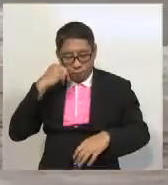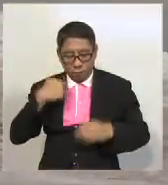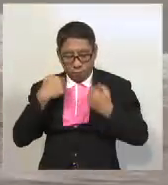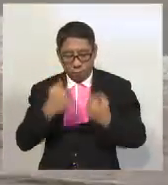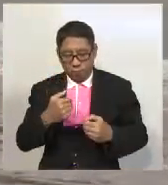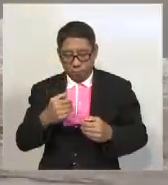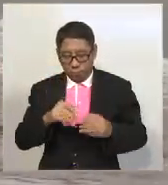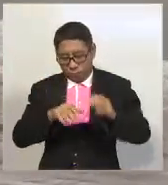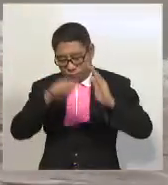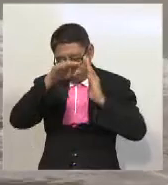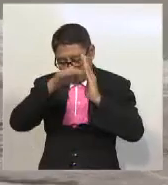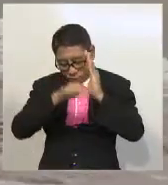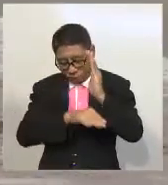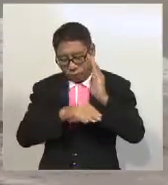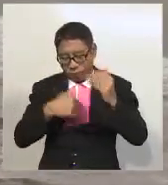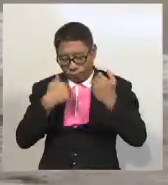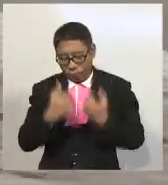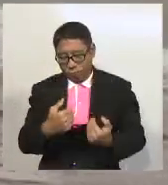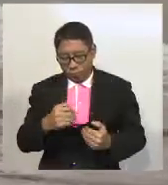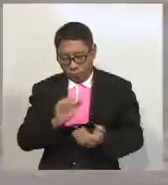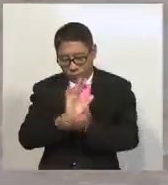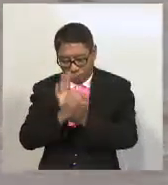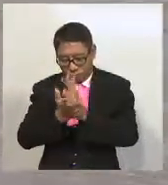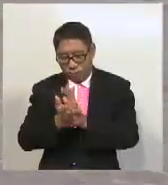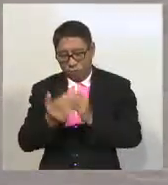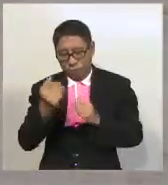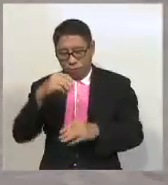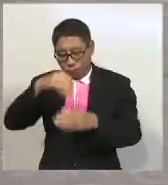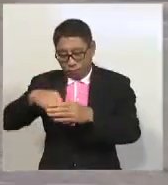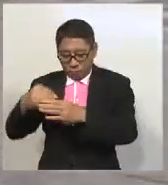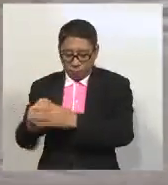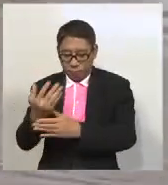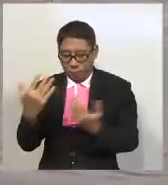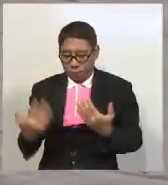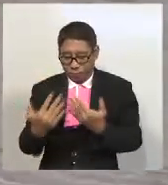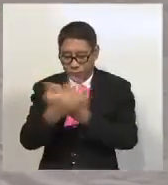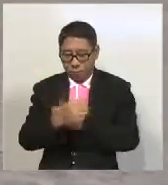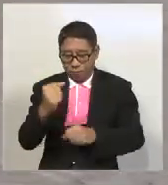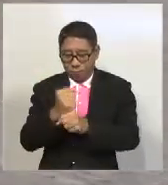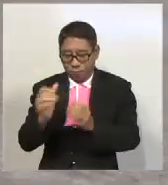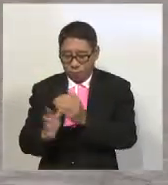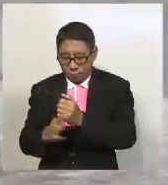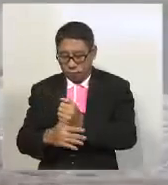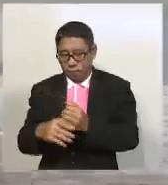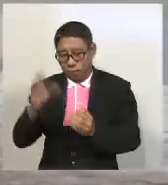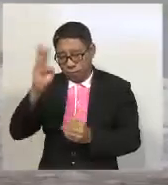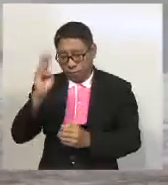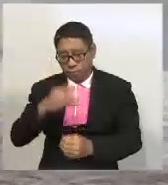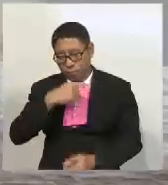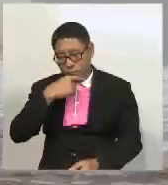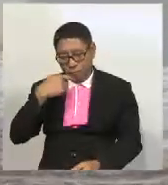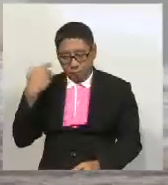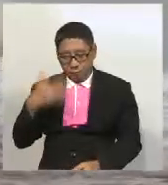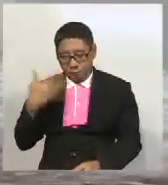ในพื้นที่ลุ่มต่ำแม่น้ำยมด้วยการปรับปฏิทินการเพาะปลูกสลับกับการทำประมงในช่วงฤดูน้ำหลาก